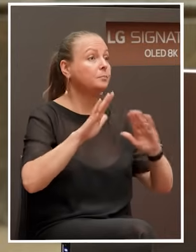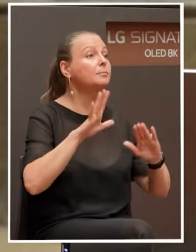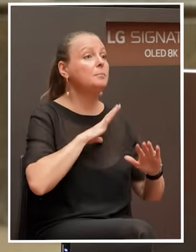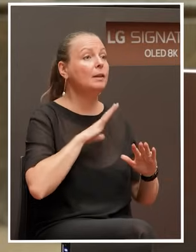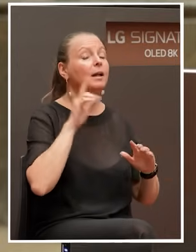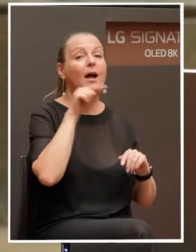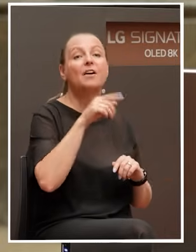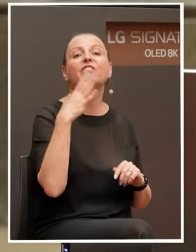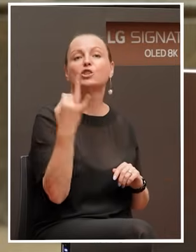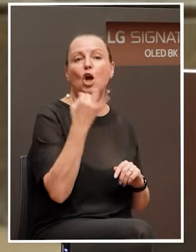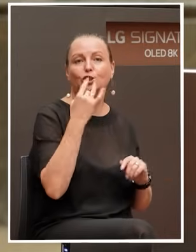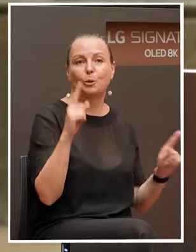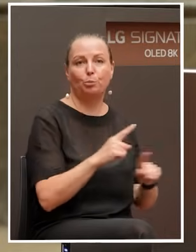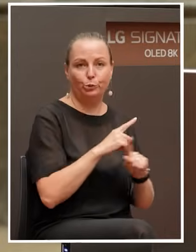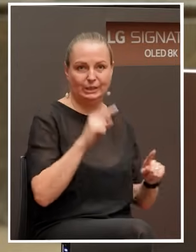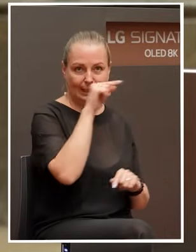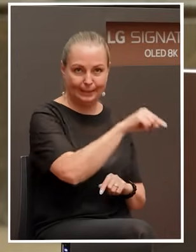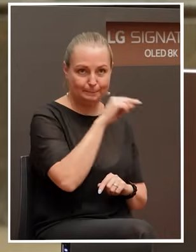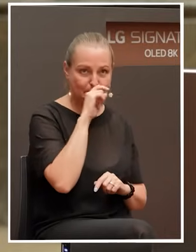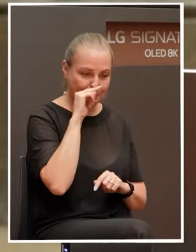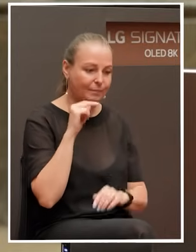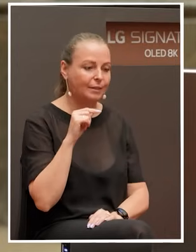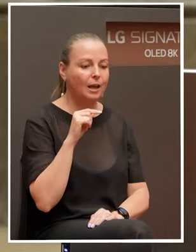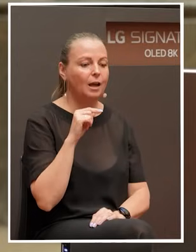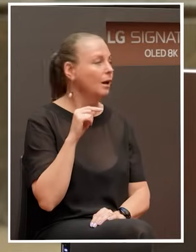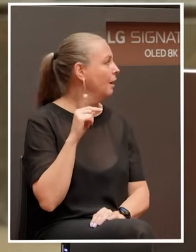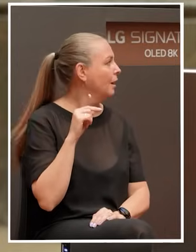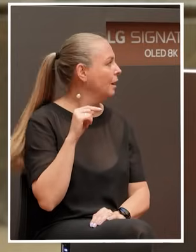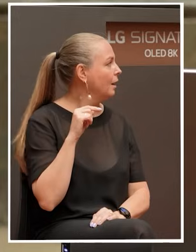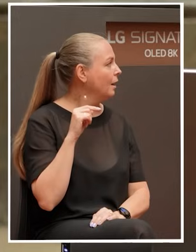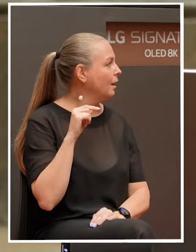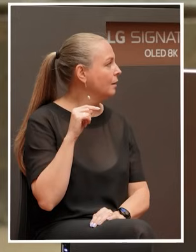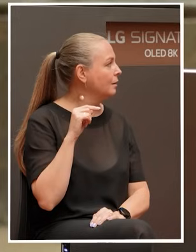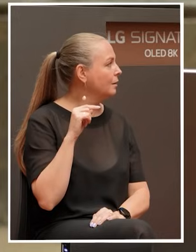в залах исторического музея, и за лет через